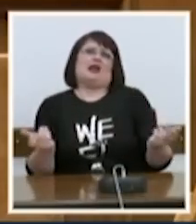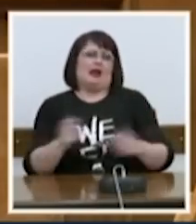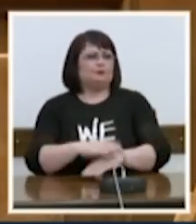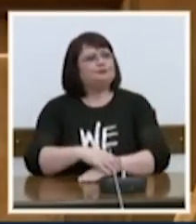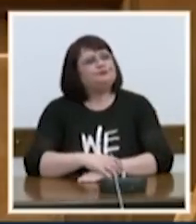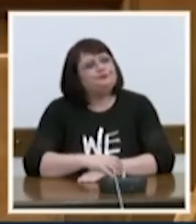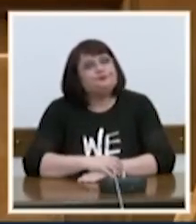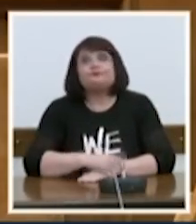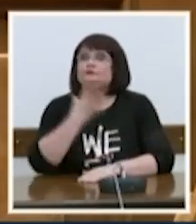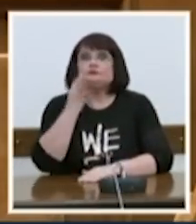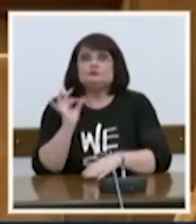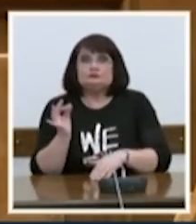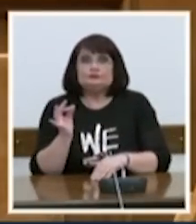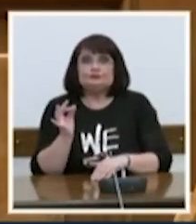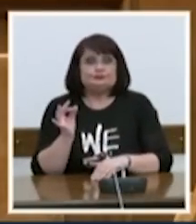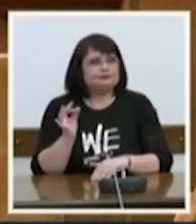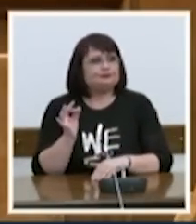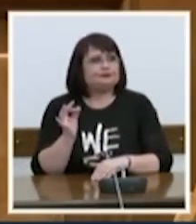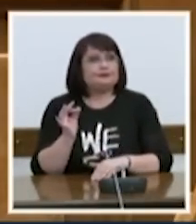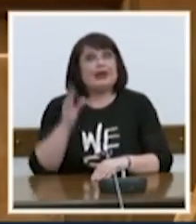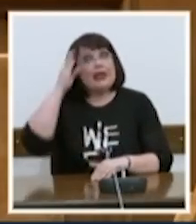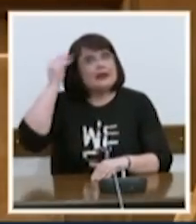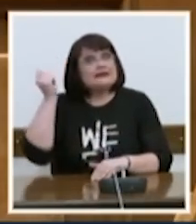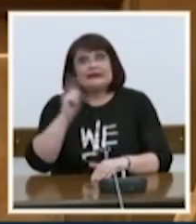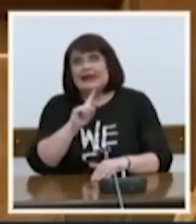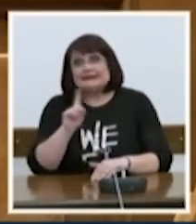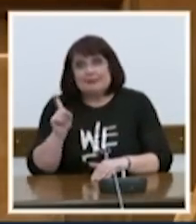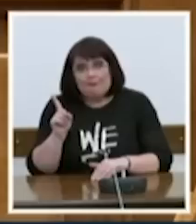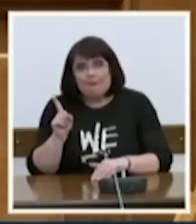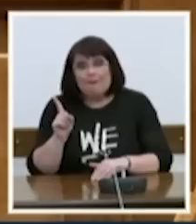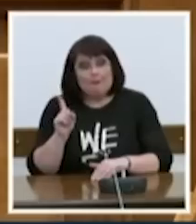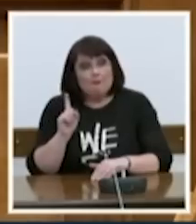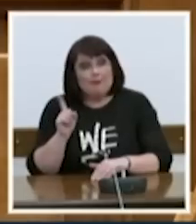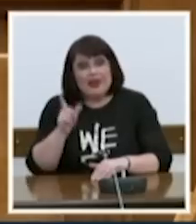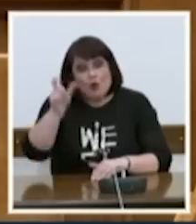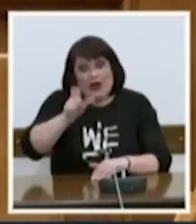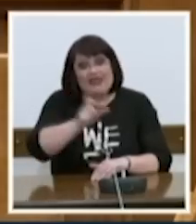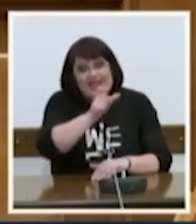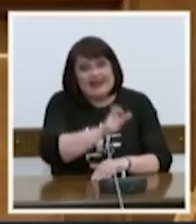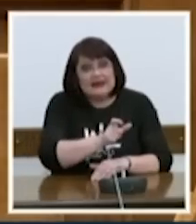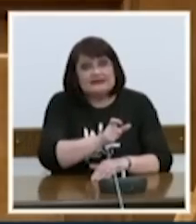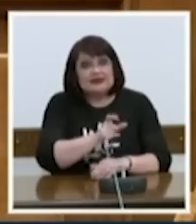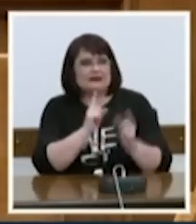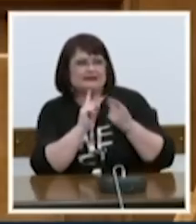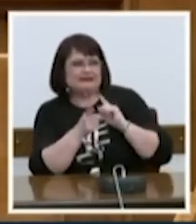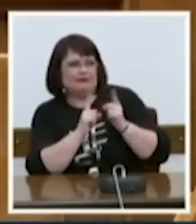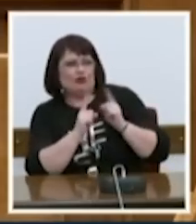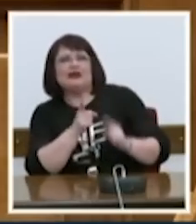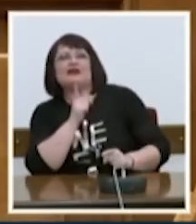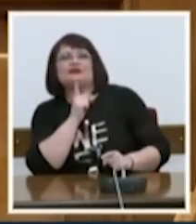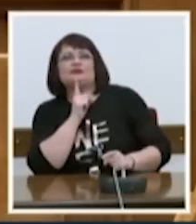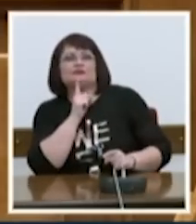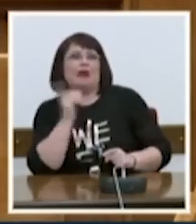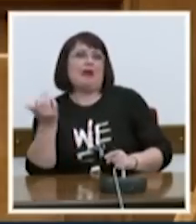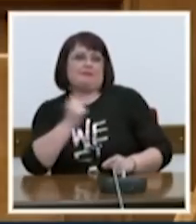Γιατί ας μη μας διαφεύγει από τον καθένα και την καθεμιά πως συμφωνίες χωρίς αρχές